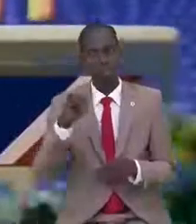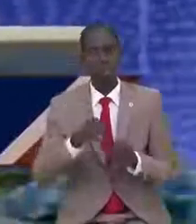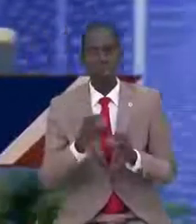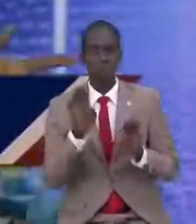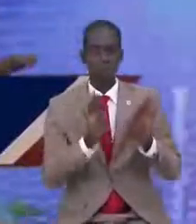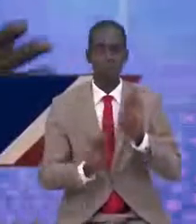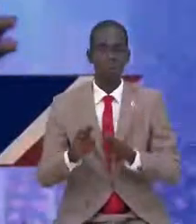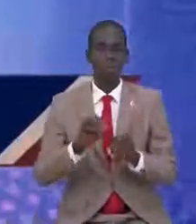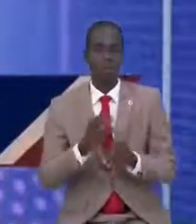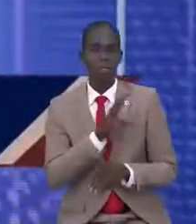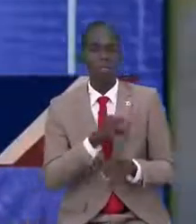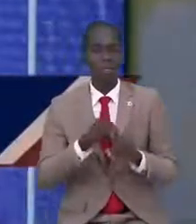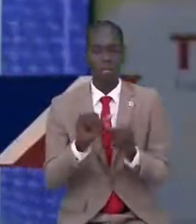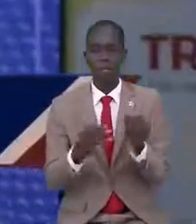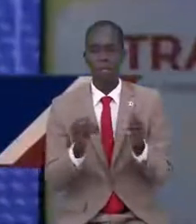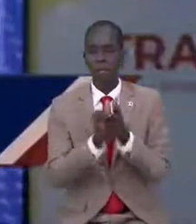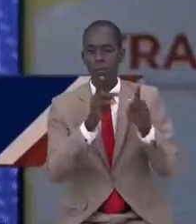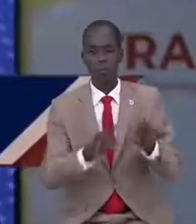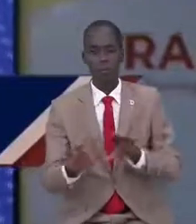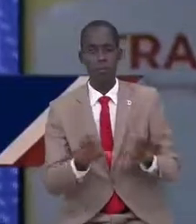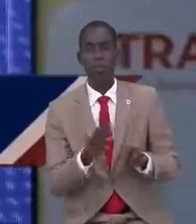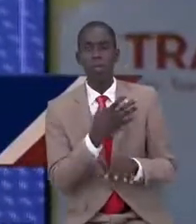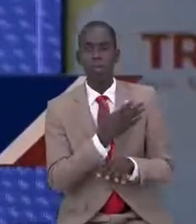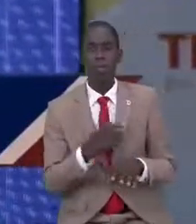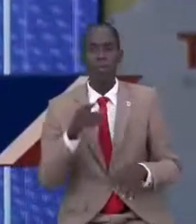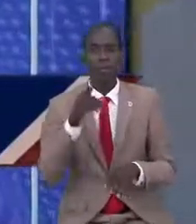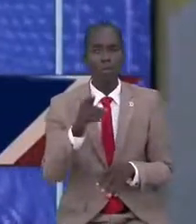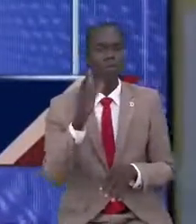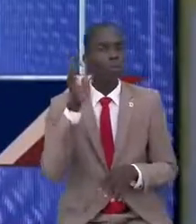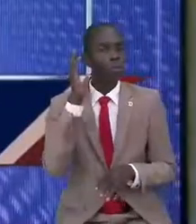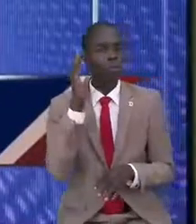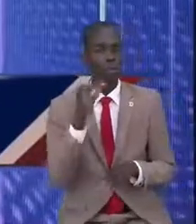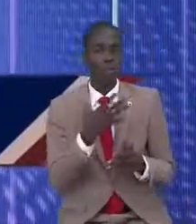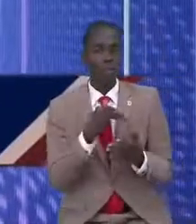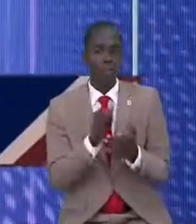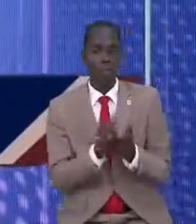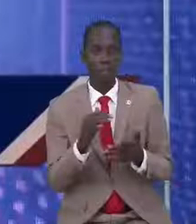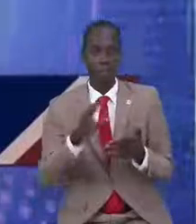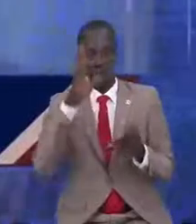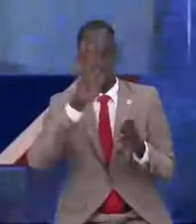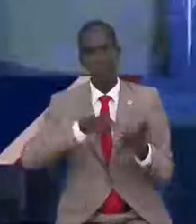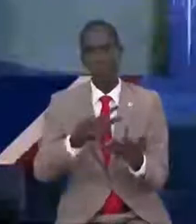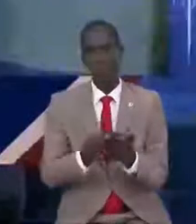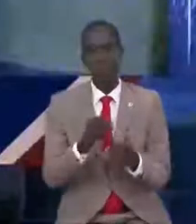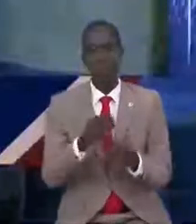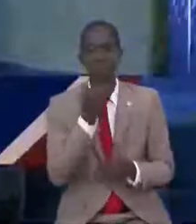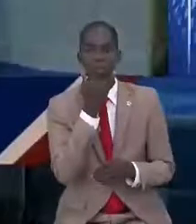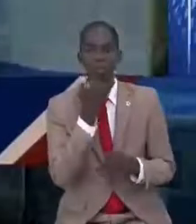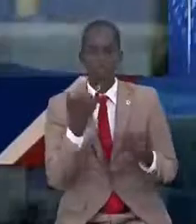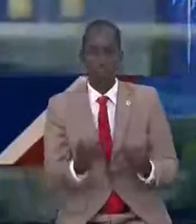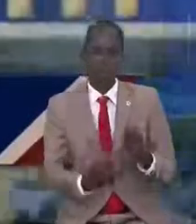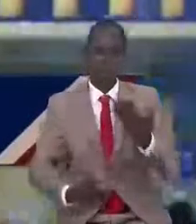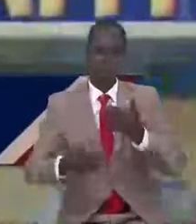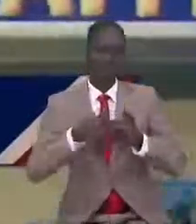comportement, dans son caractère, tout ce qu'il fait. Et maintenant, il est pris. Maintenant, en faute, restaurer